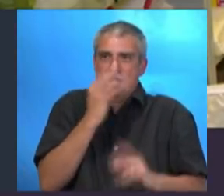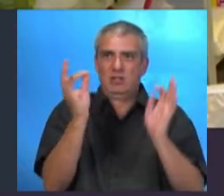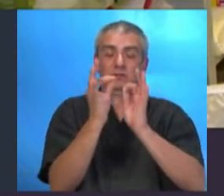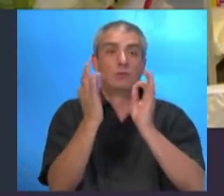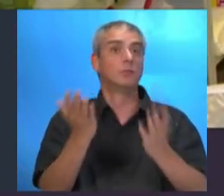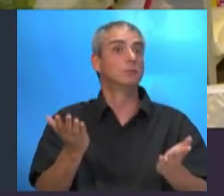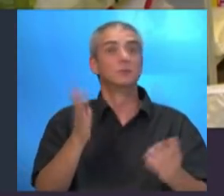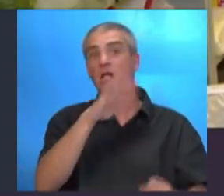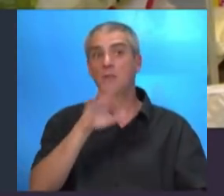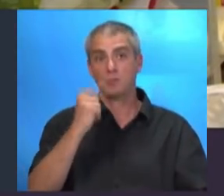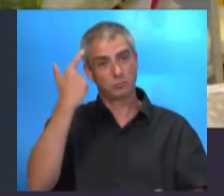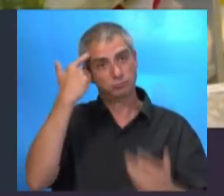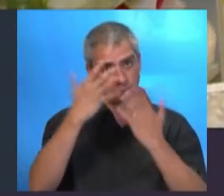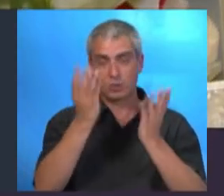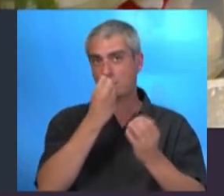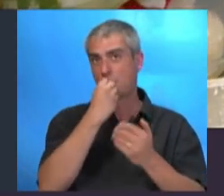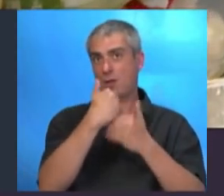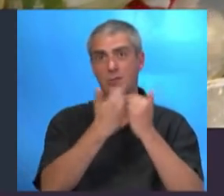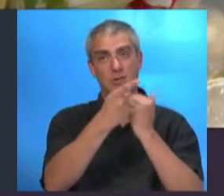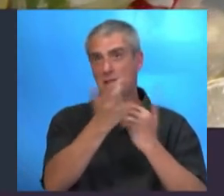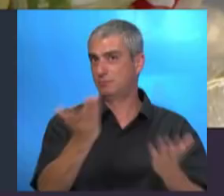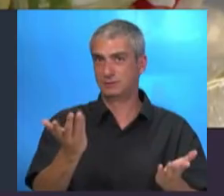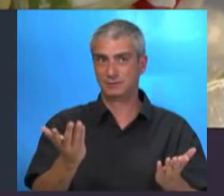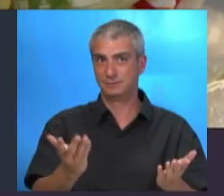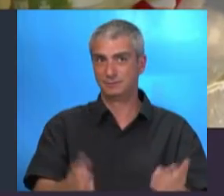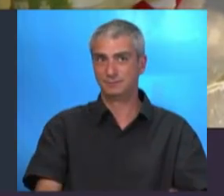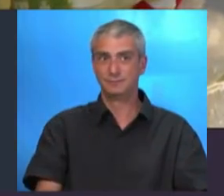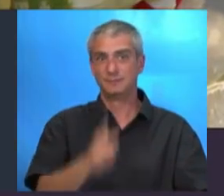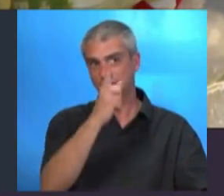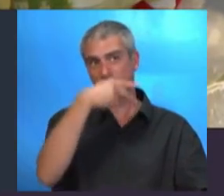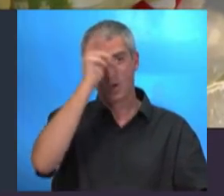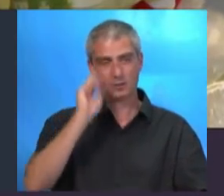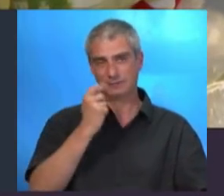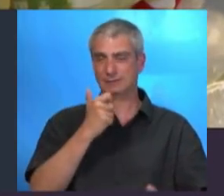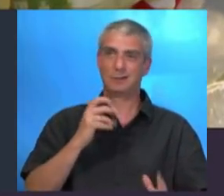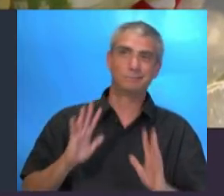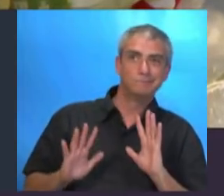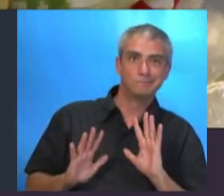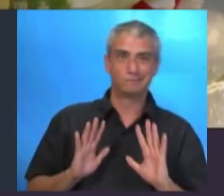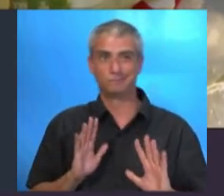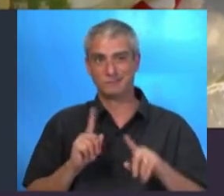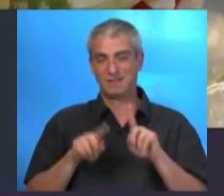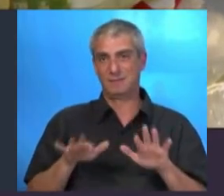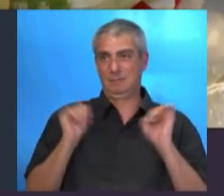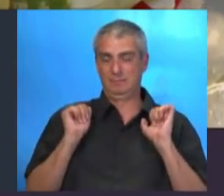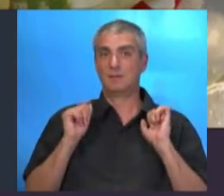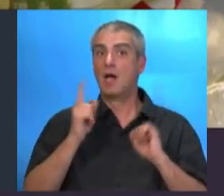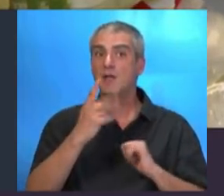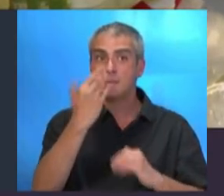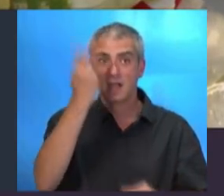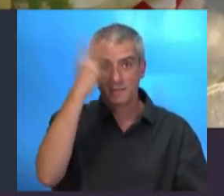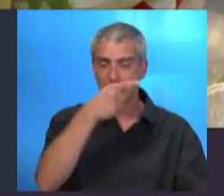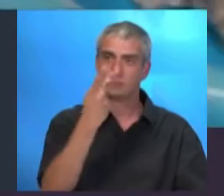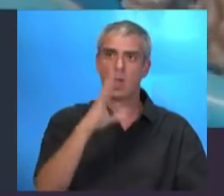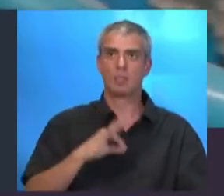דווקא ילדים מאוד פתוחים לאכול את הלחם הזה. זה ההורים שהם קצת לפעמים נרתעים, אבל ברגע שהם מבינים שזה הרבה